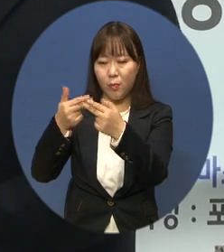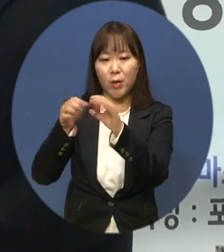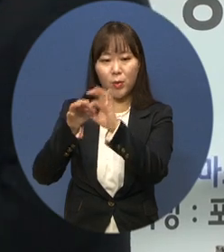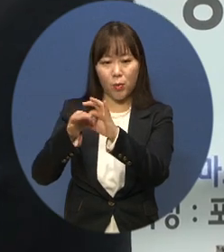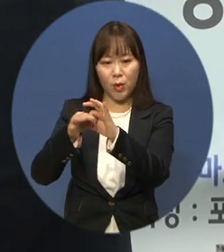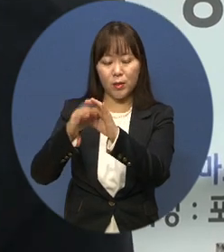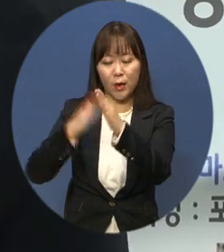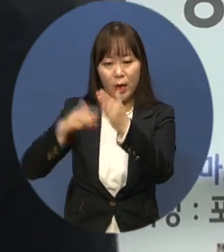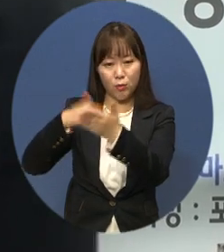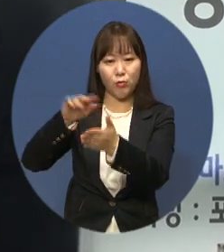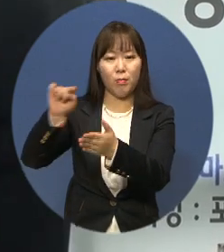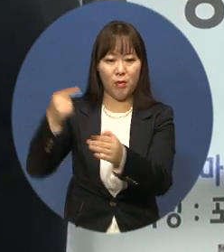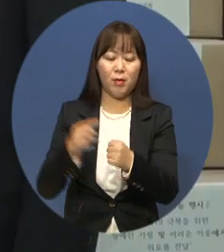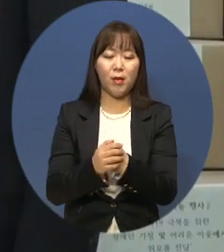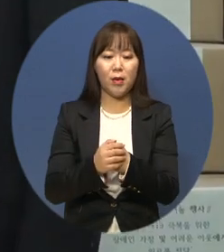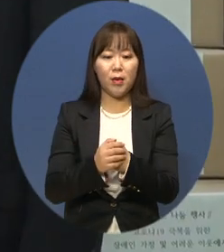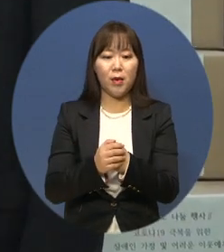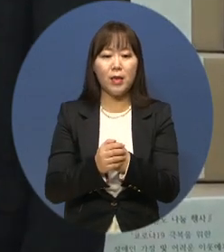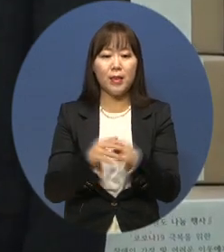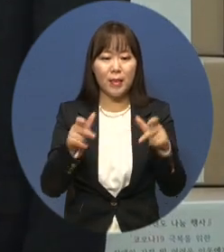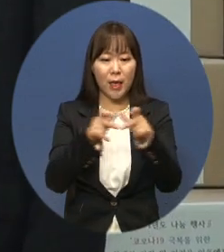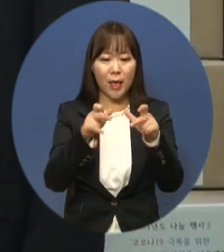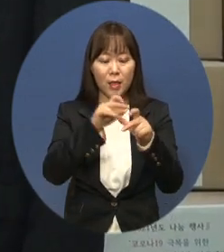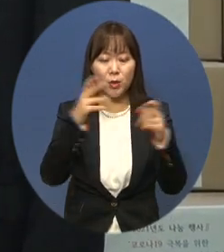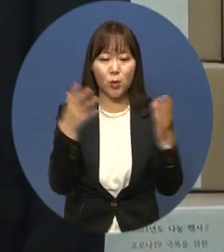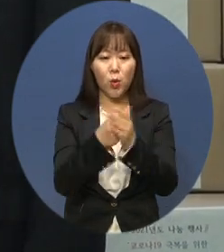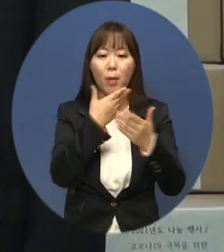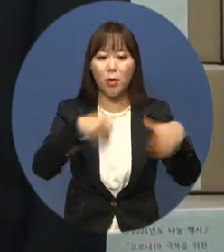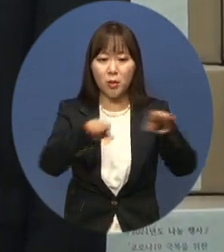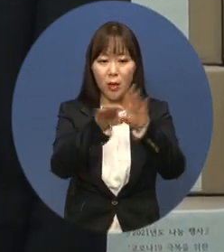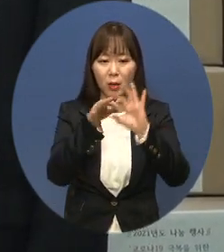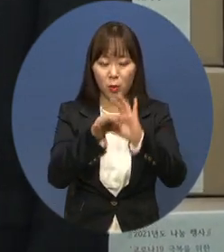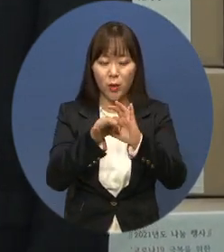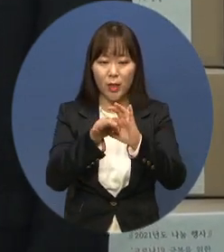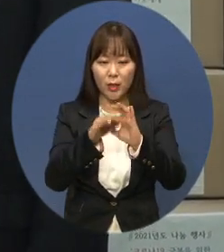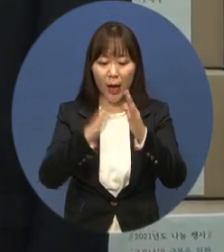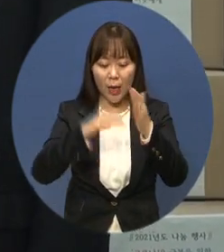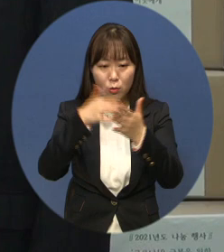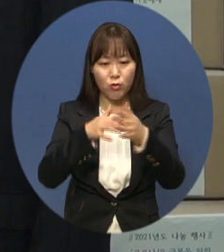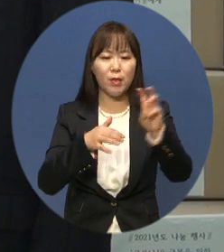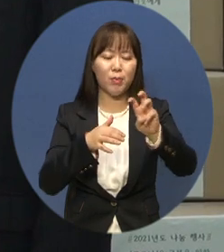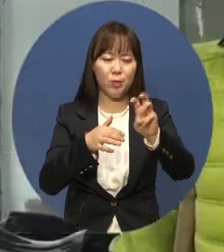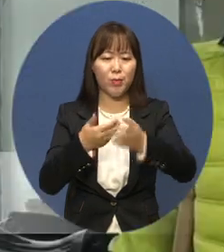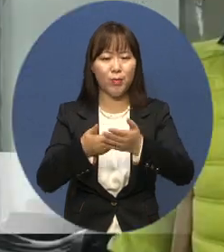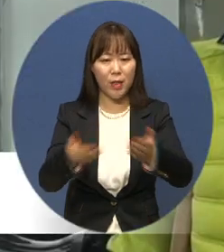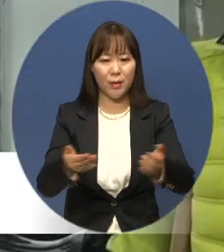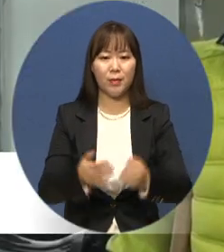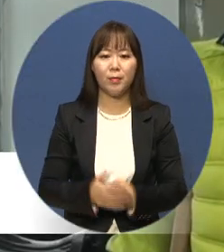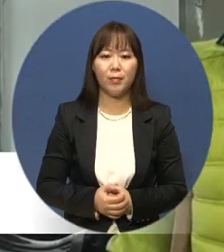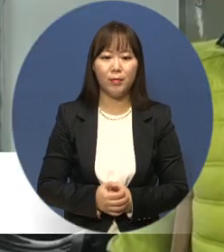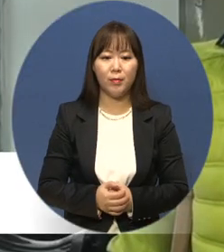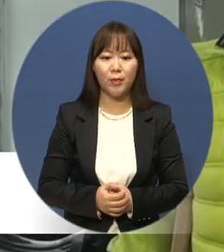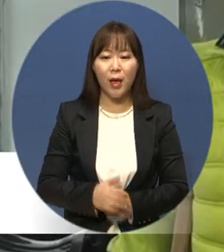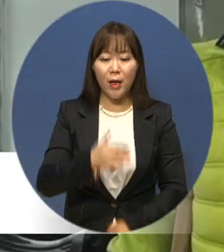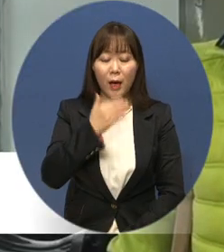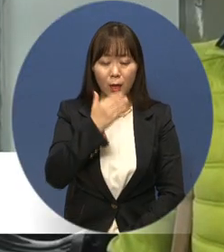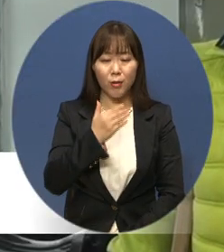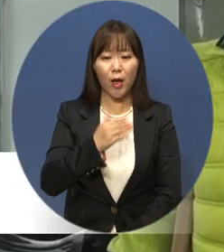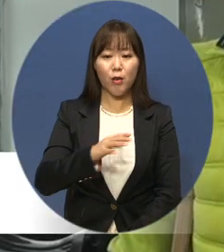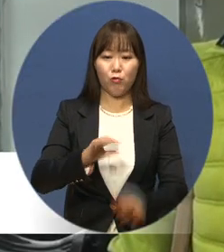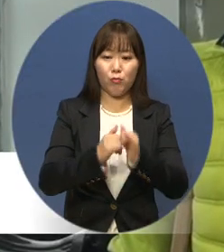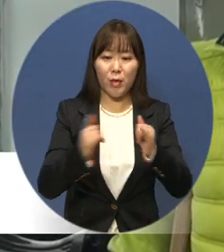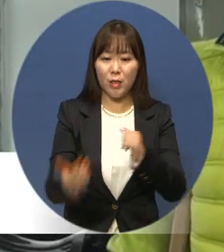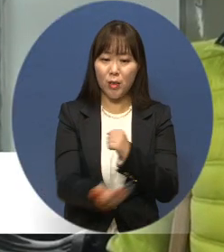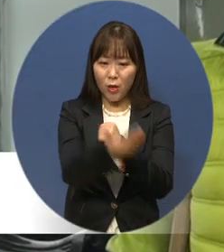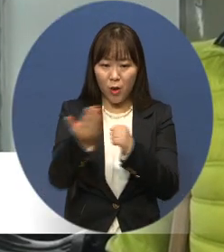지체장애인협회를 통해 100가정, 양주시 장애인 종합복지관을 통해 30가정으로 전달됩니다. 최대한 우리